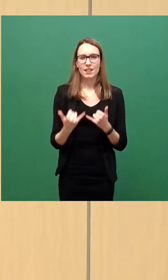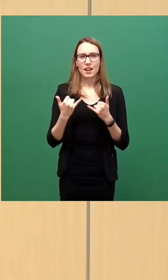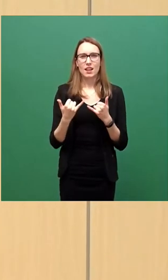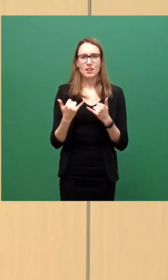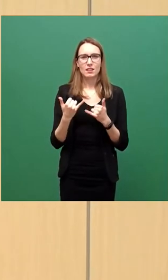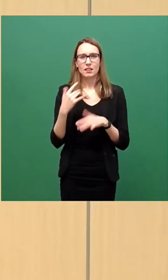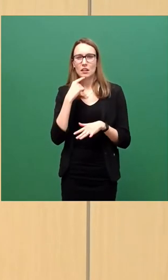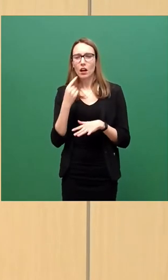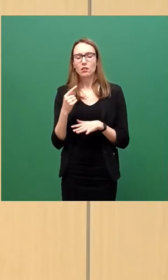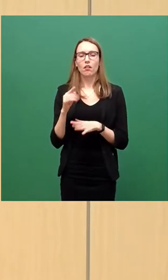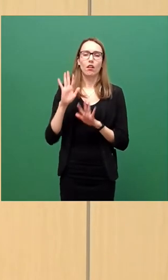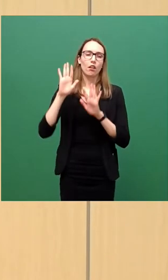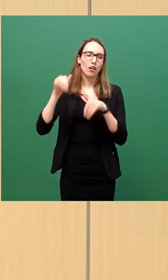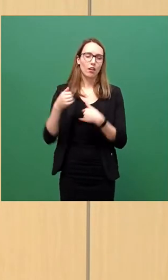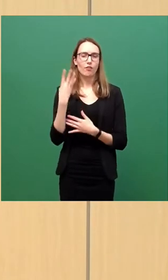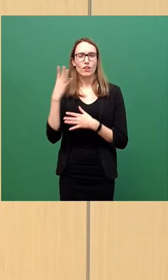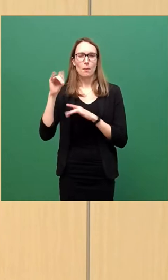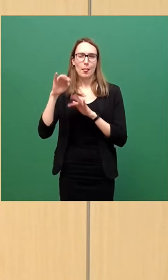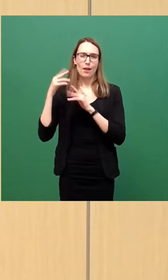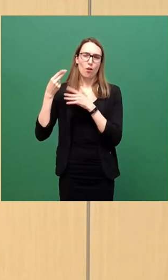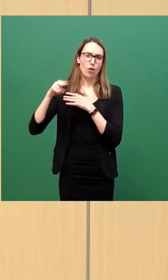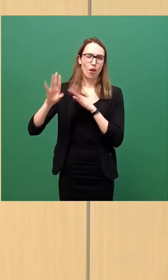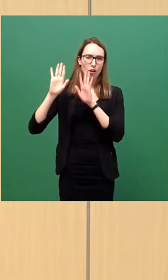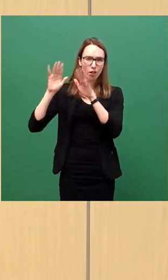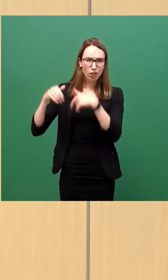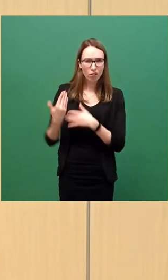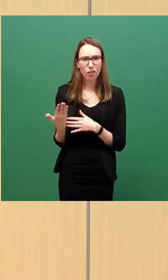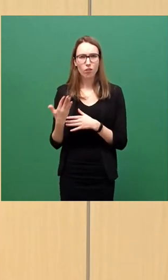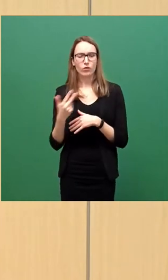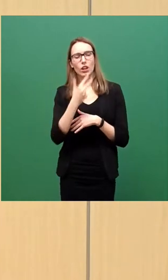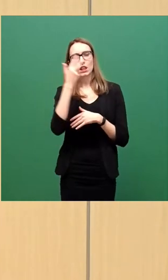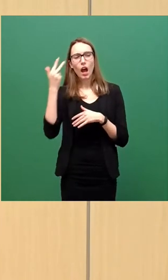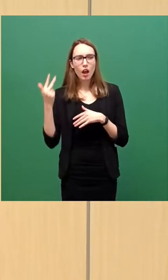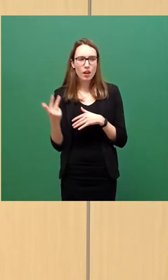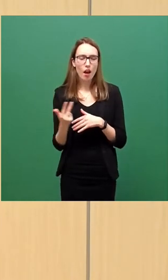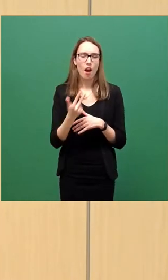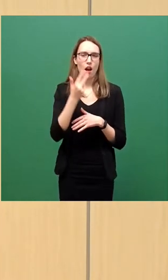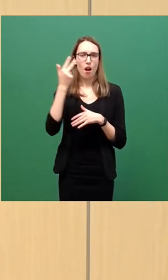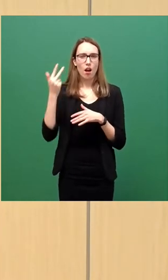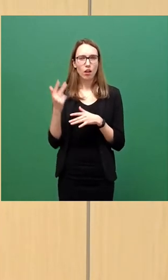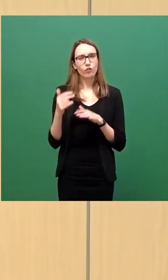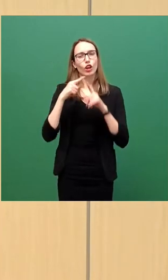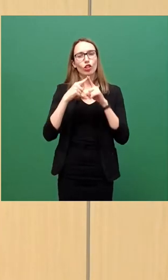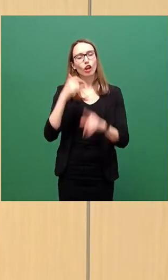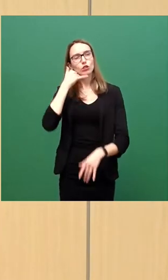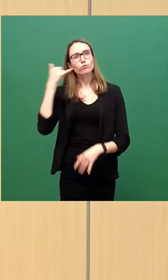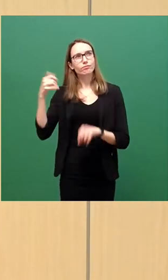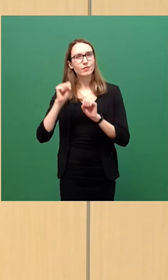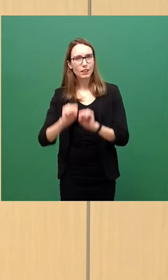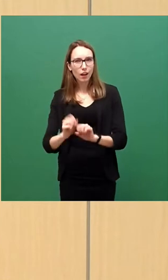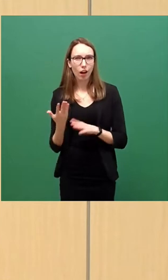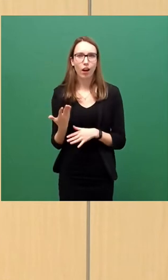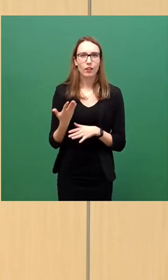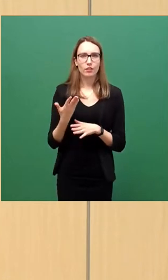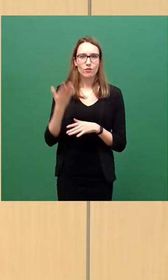knapp 4 Millionen Euro, die wir aus der Stadtkasse nehmen sollen für 3 Jahre Anruf-Taxi. Das hieß früher mal Clever Shuttle, hat